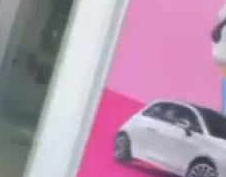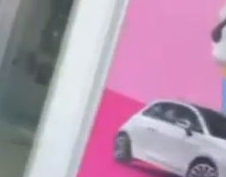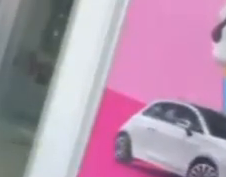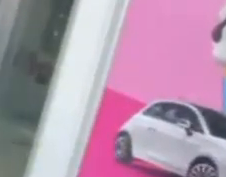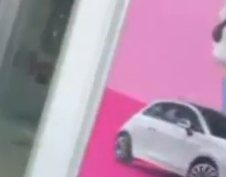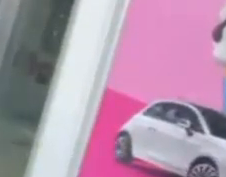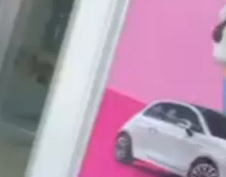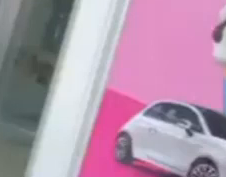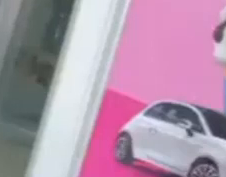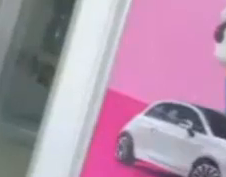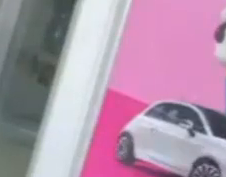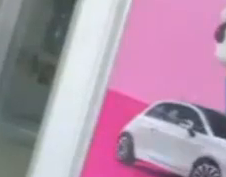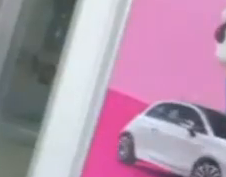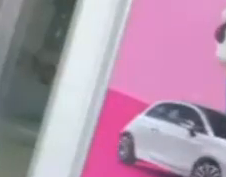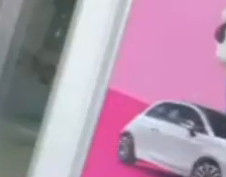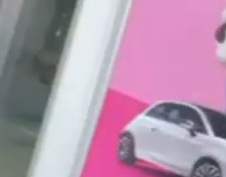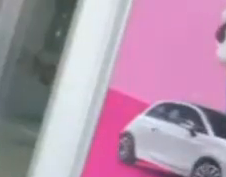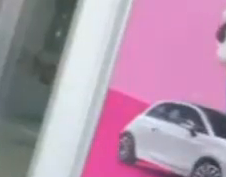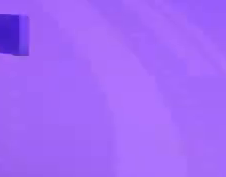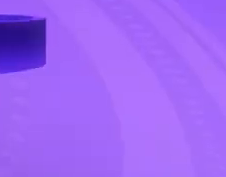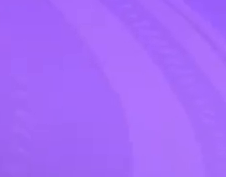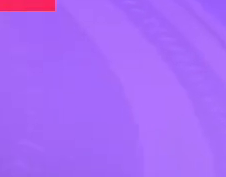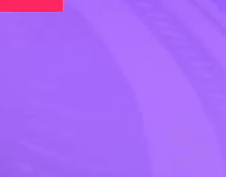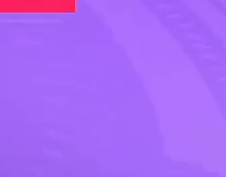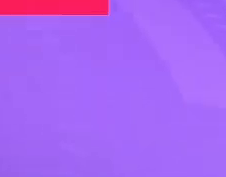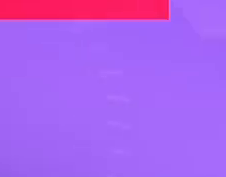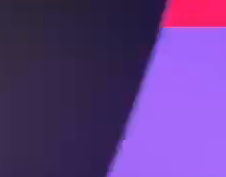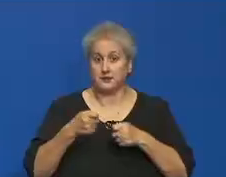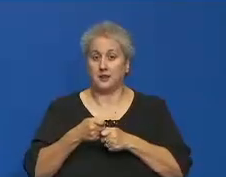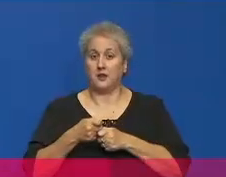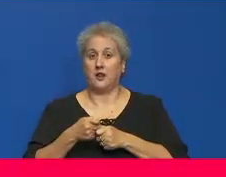știe ei așa ceva, ei știe să încaseze atât.